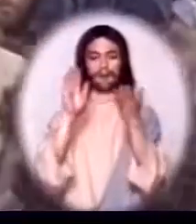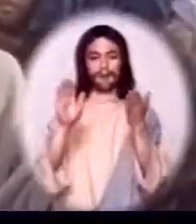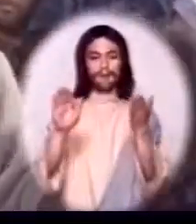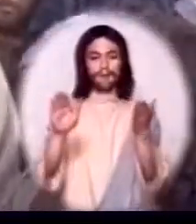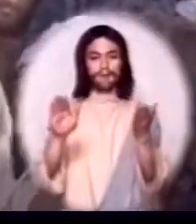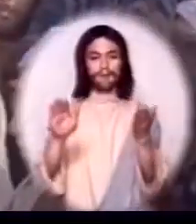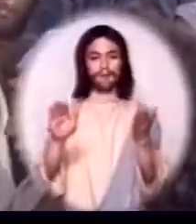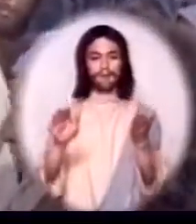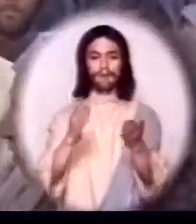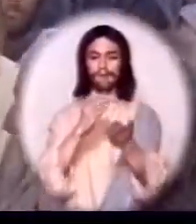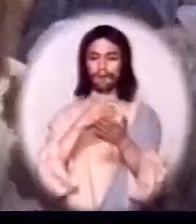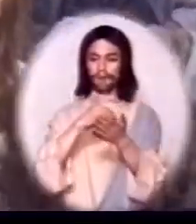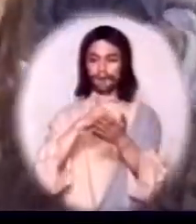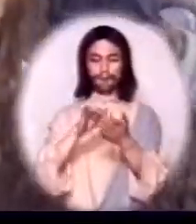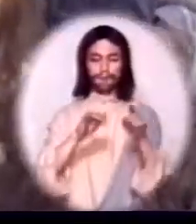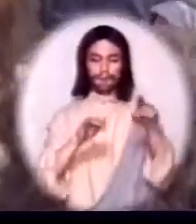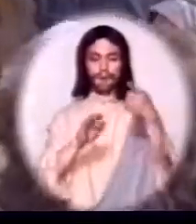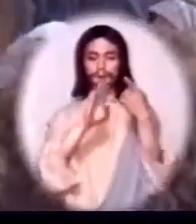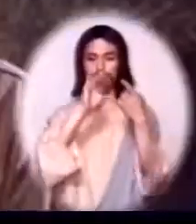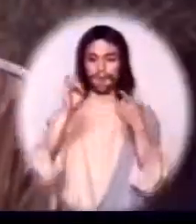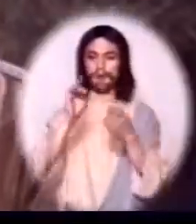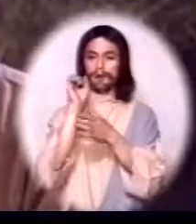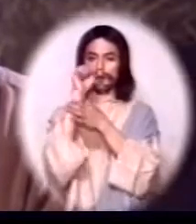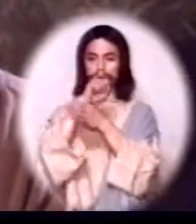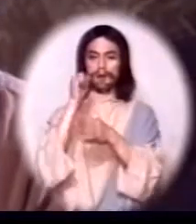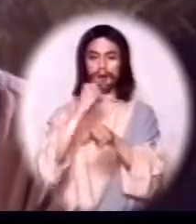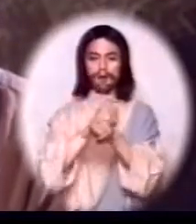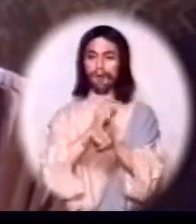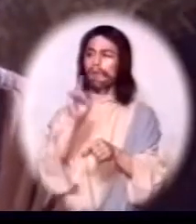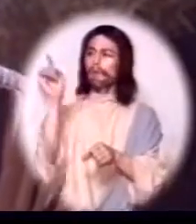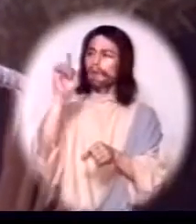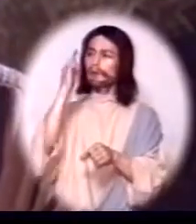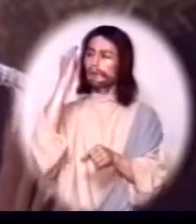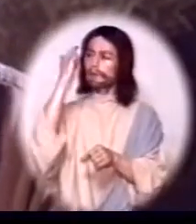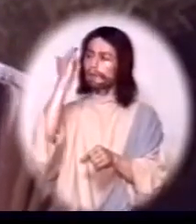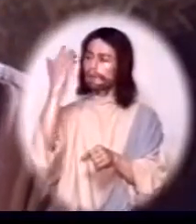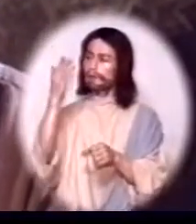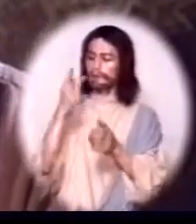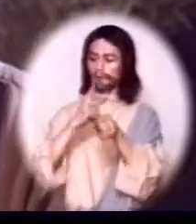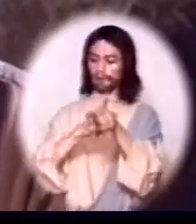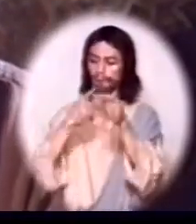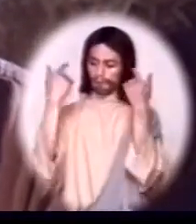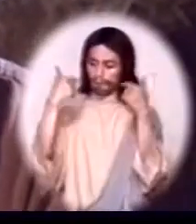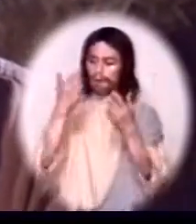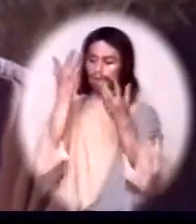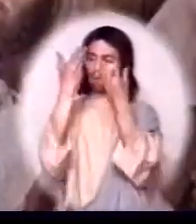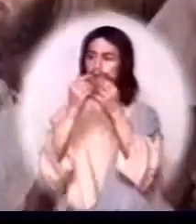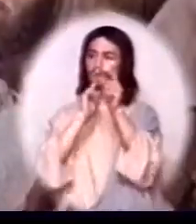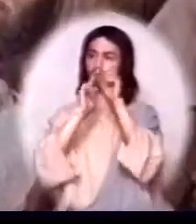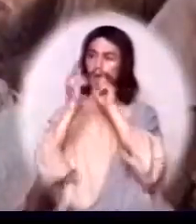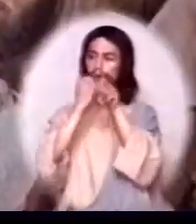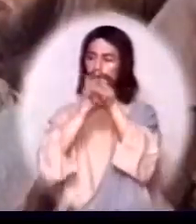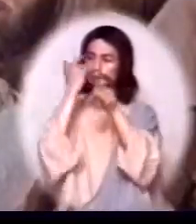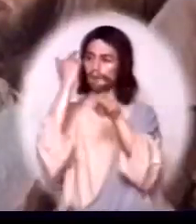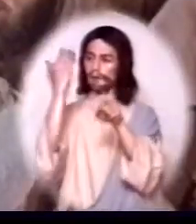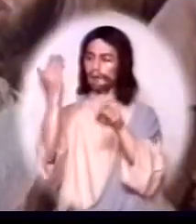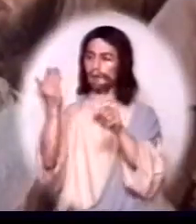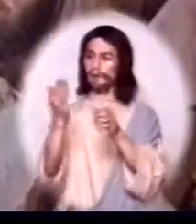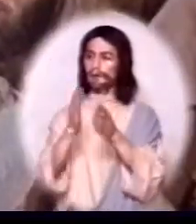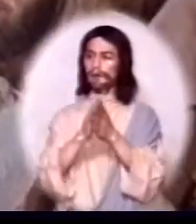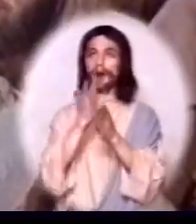열매를 맺었느니라. 각각 백배의 결실을. 어찌해서 선생님은 비유로만 말씀을